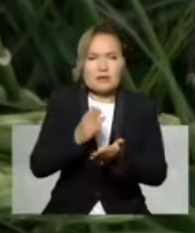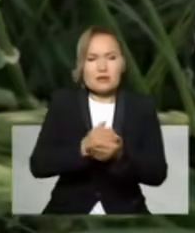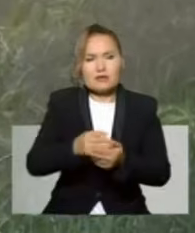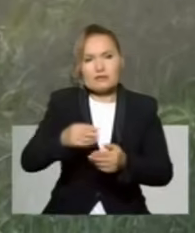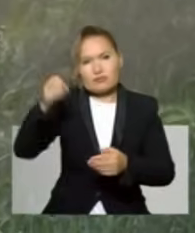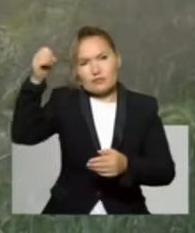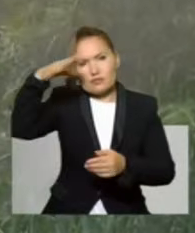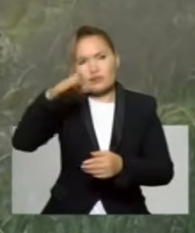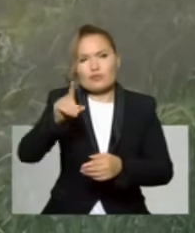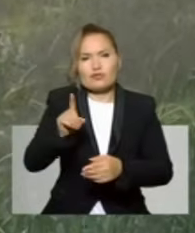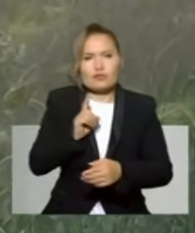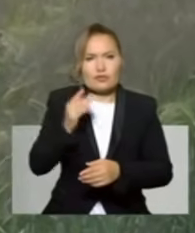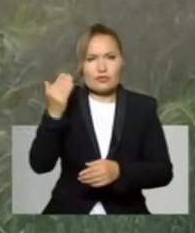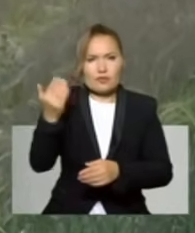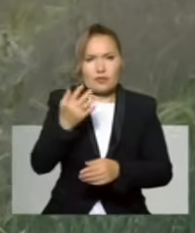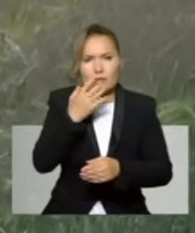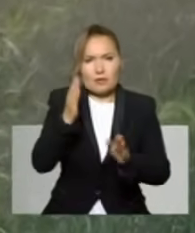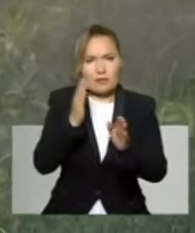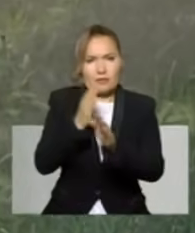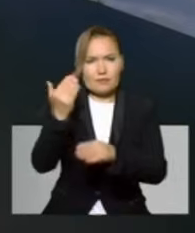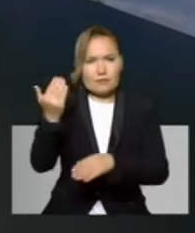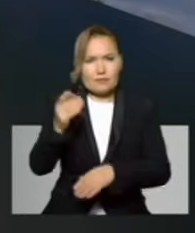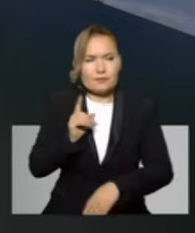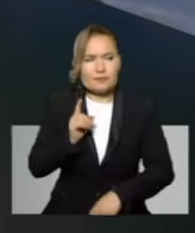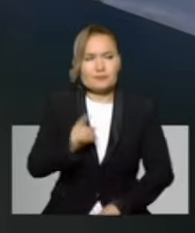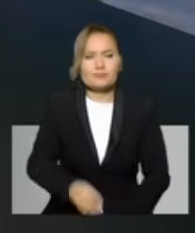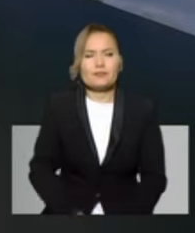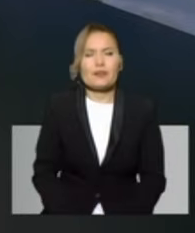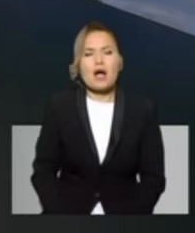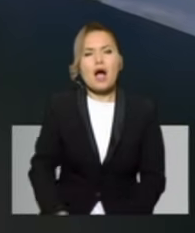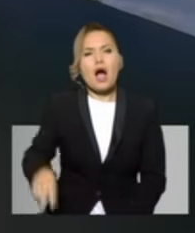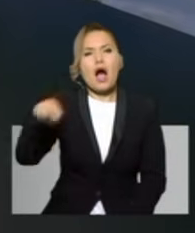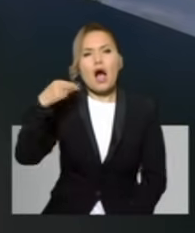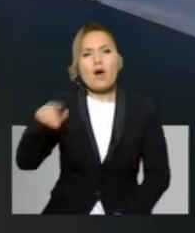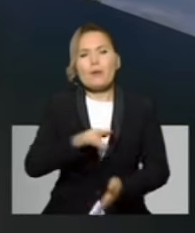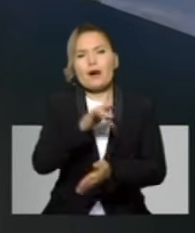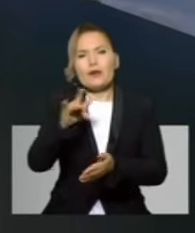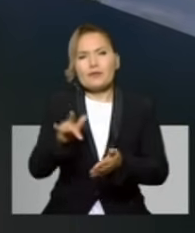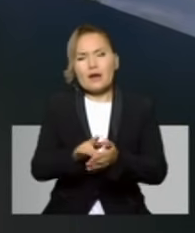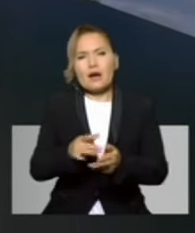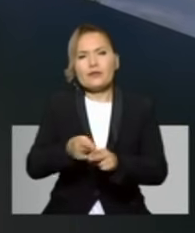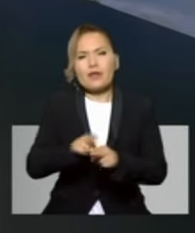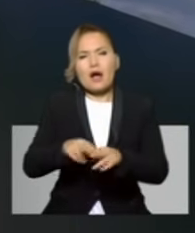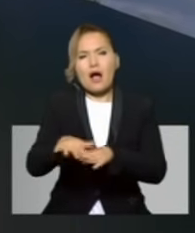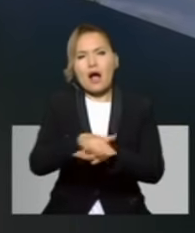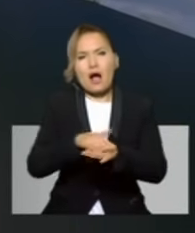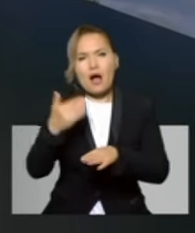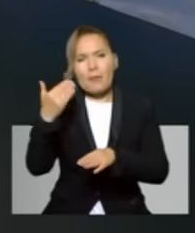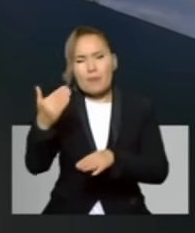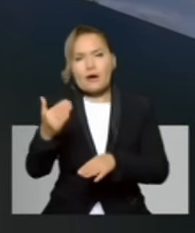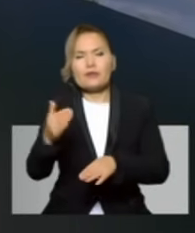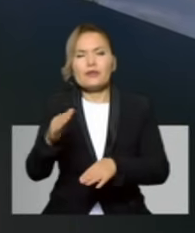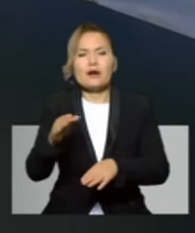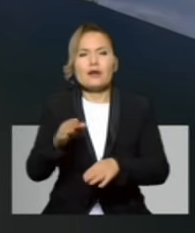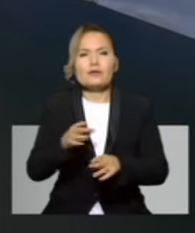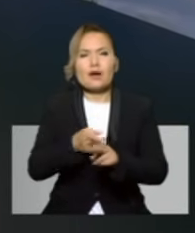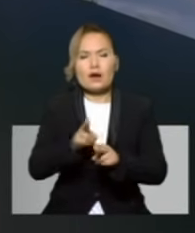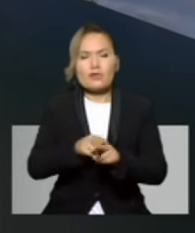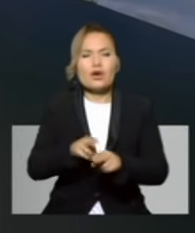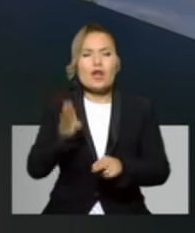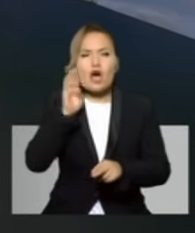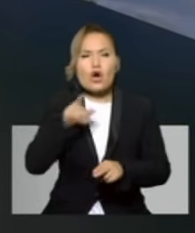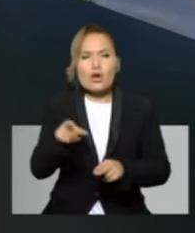Қазақстан ұлттық арнасы, Ақмола облысы. Ақтөбе қаласының халқы болса, жіңішке өзенін шөп шаламнан